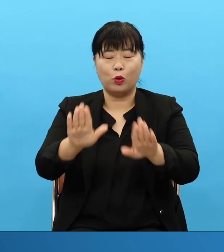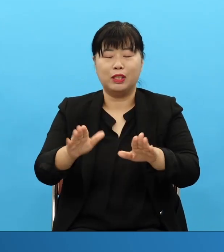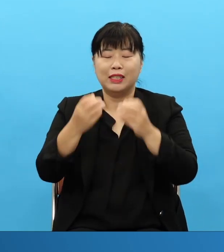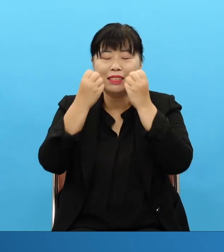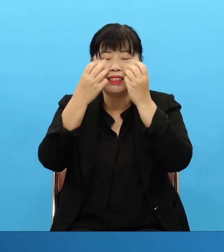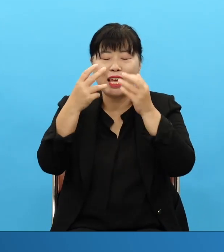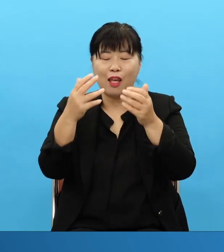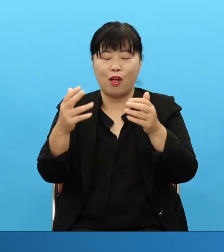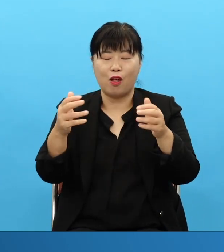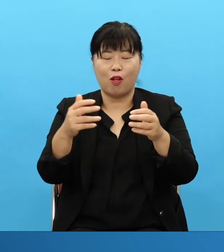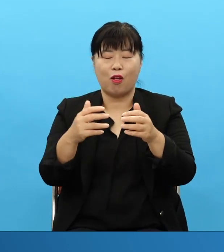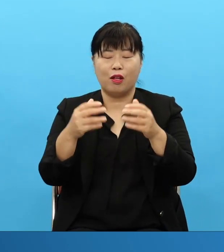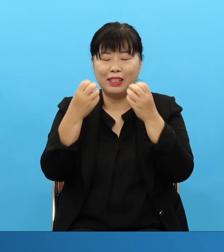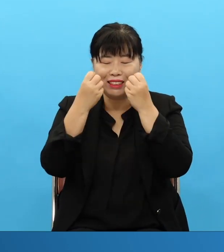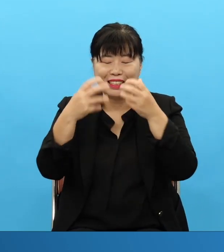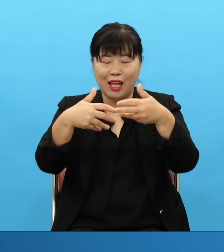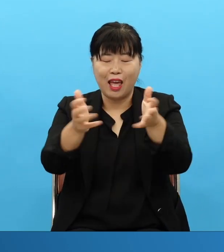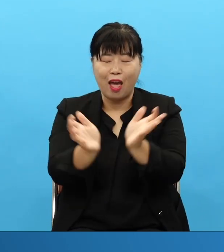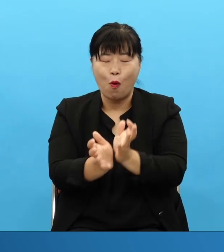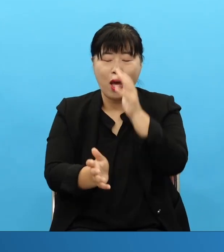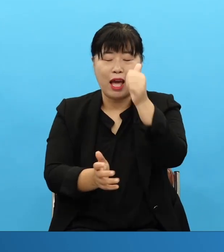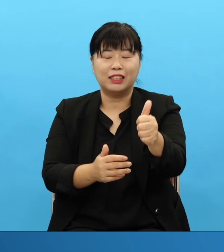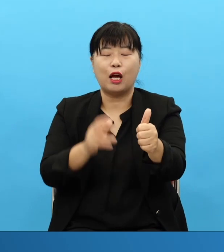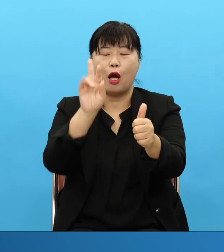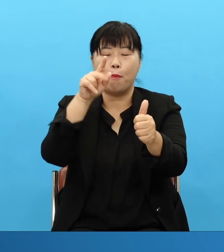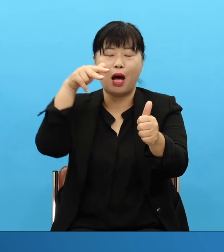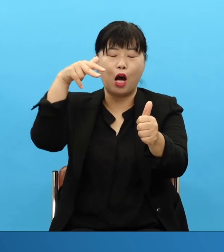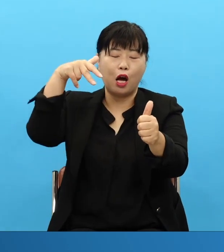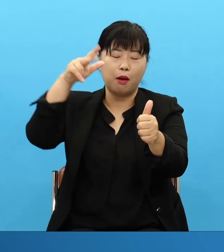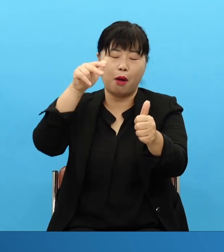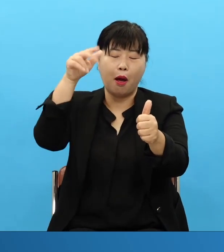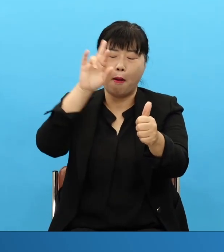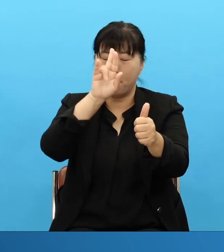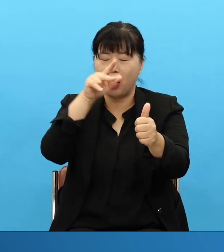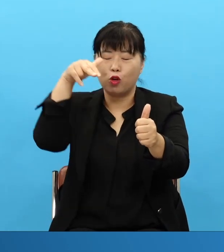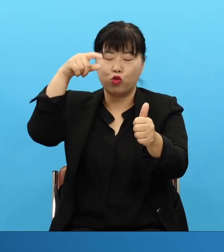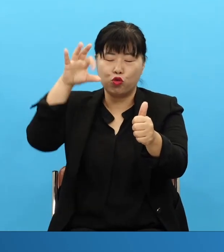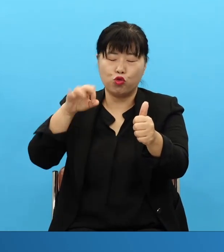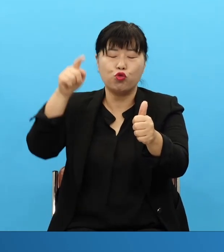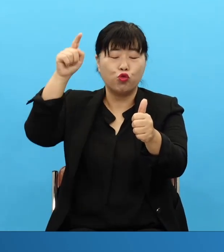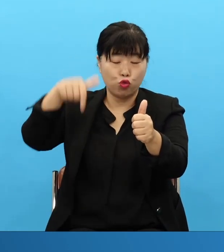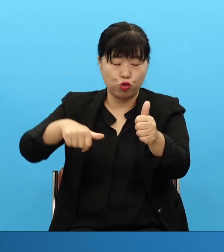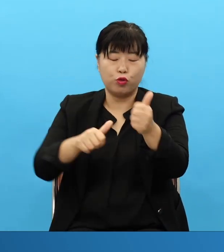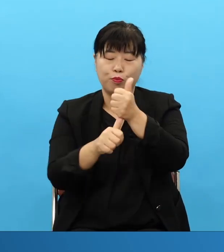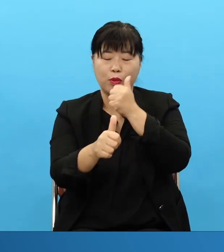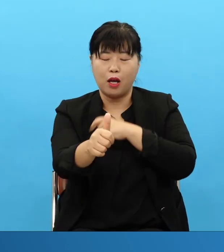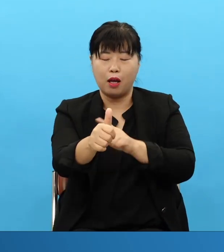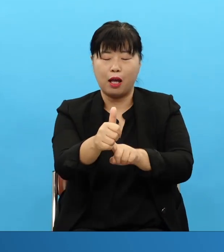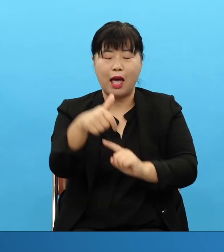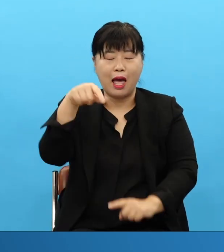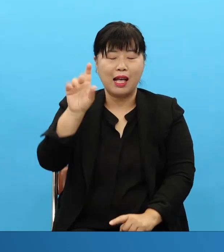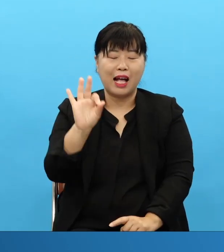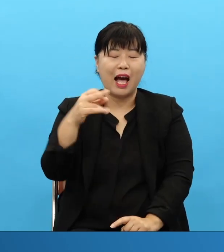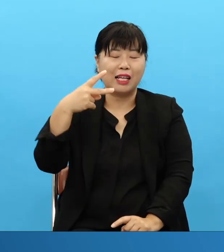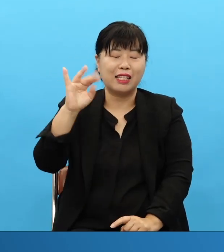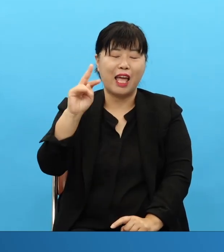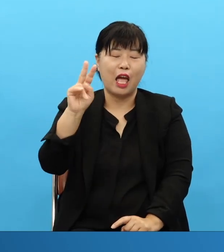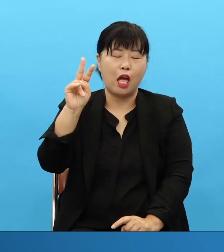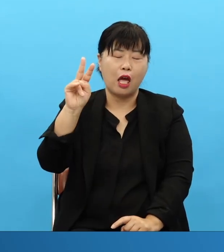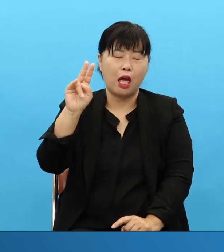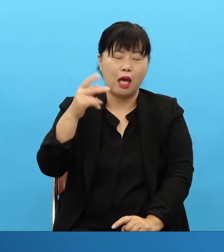장로를, 회장을 도울 부회장에 강대국 장로를 선택하시고 세워주셨습니다.